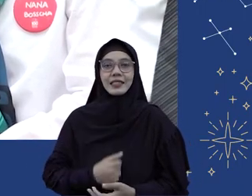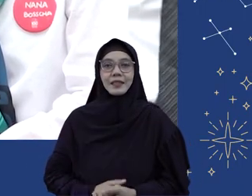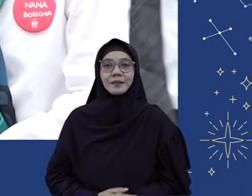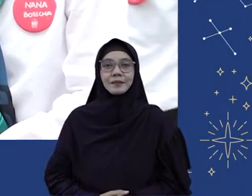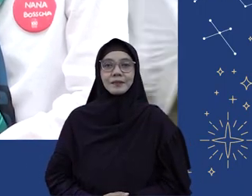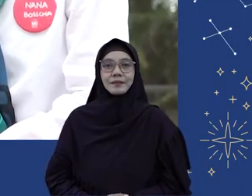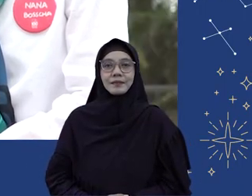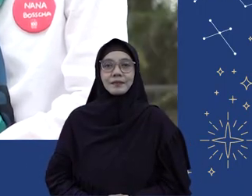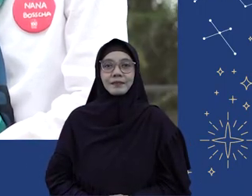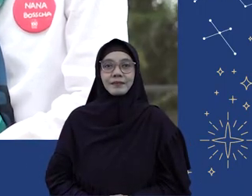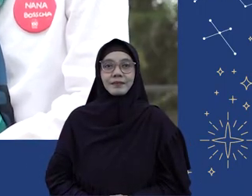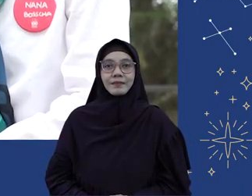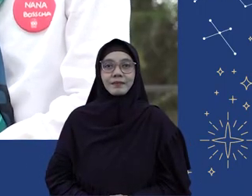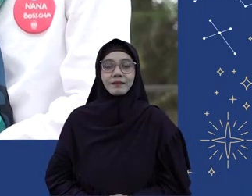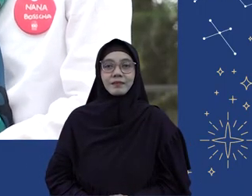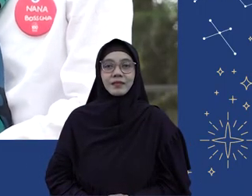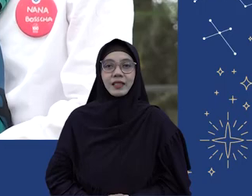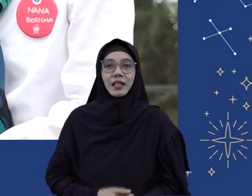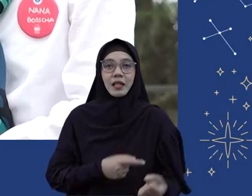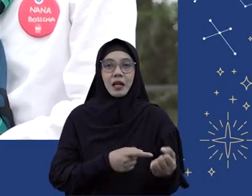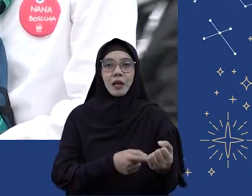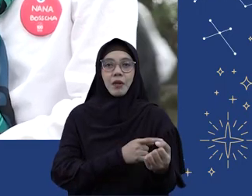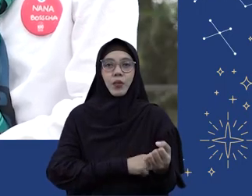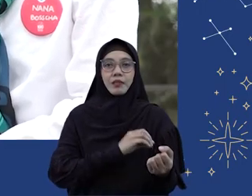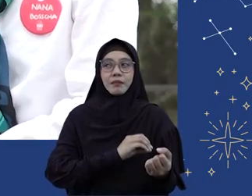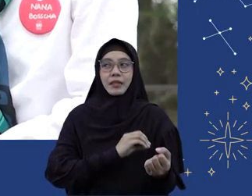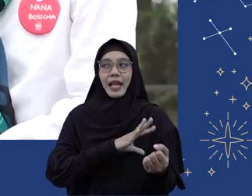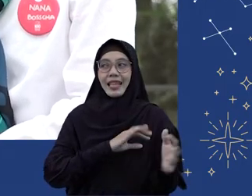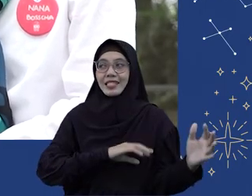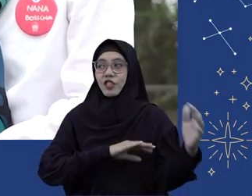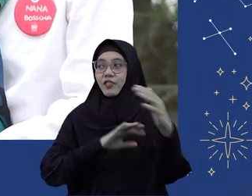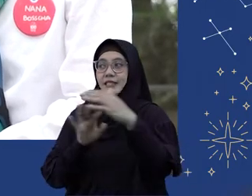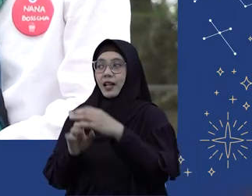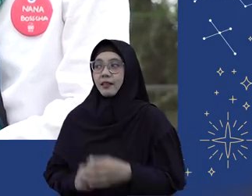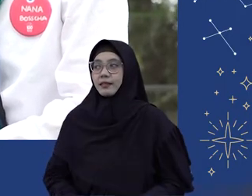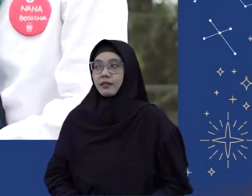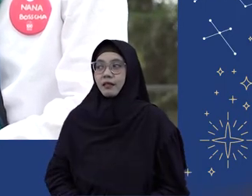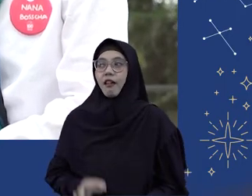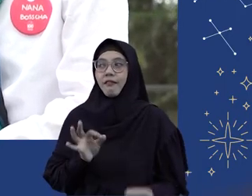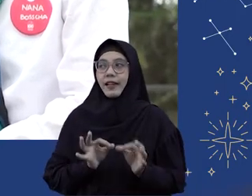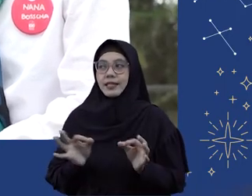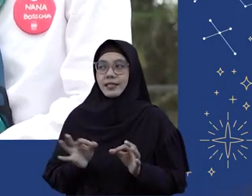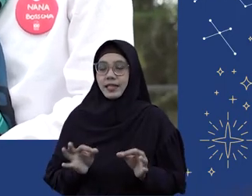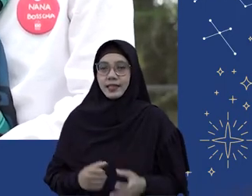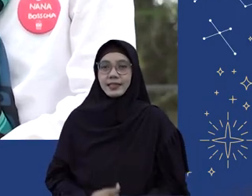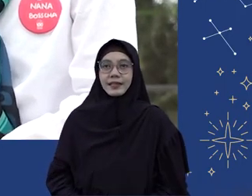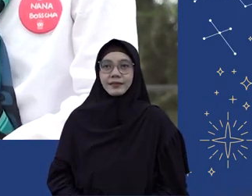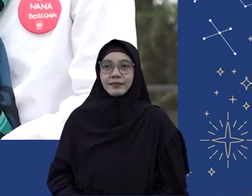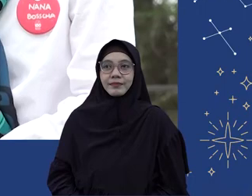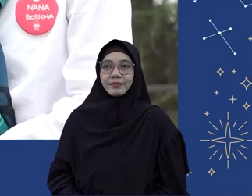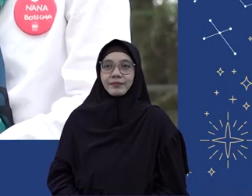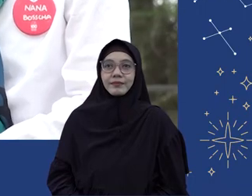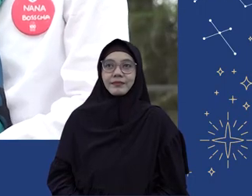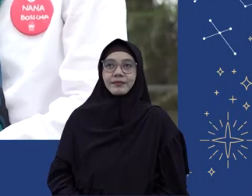kemajuan astrofisika kami persilahkan untuk mendengarkan menikmati menyimak pesan dari